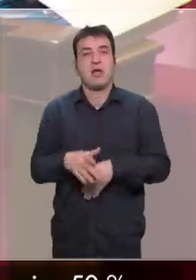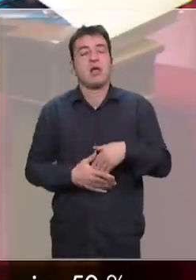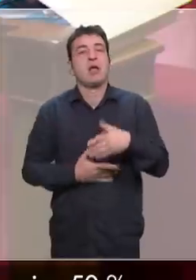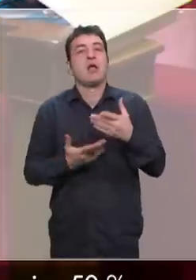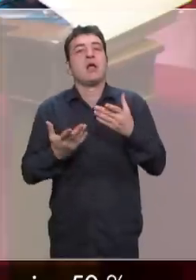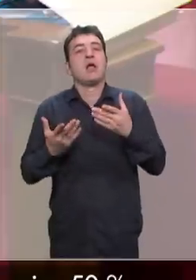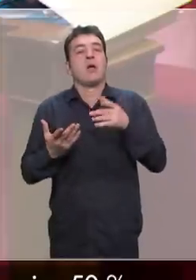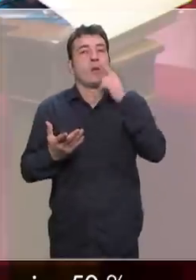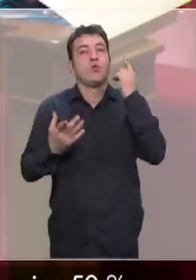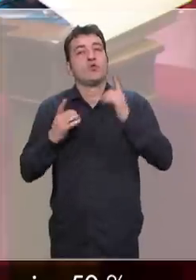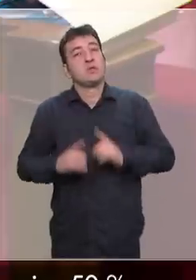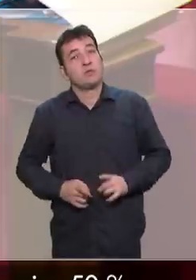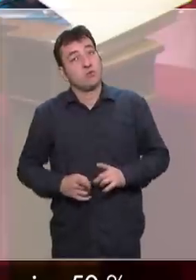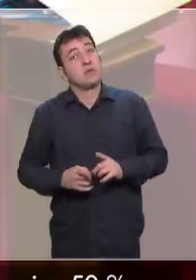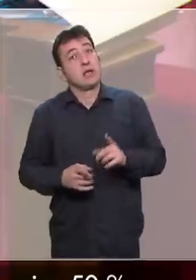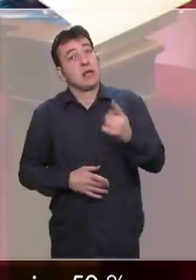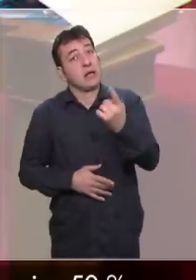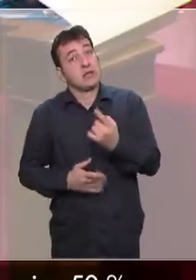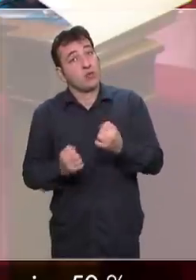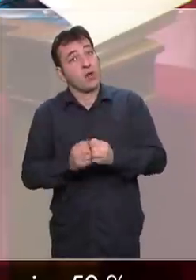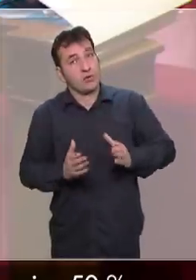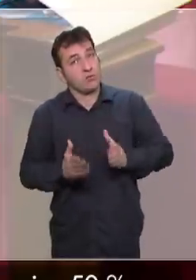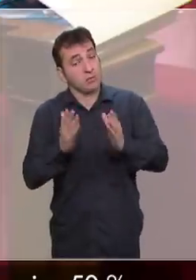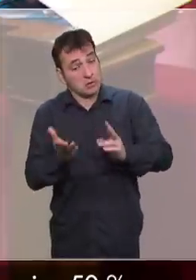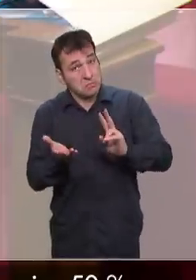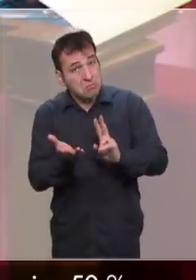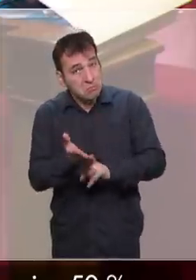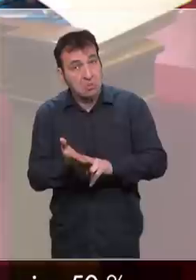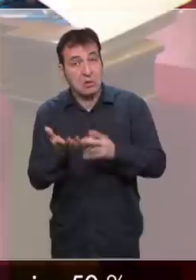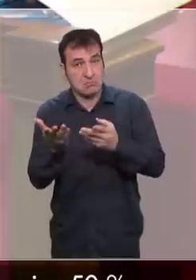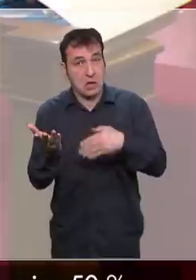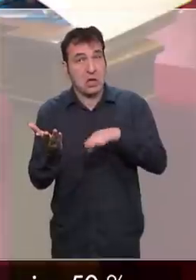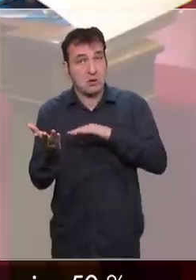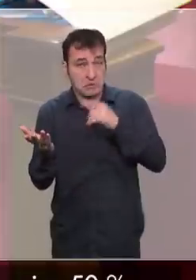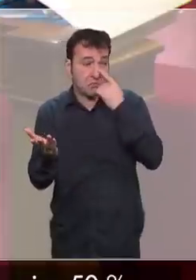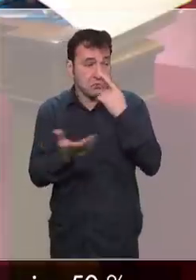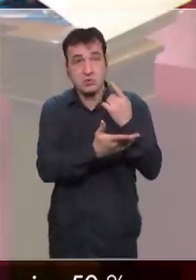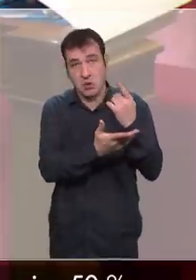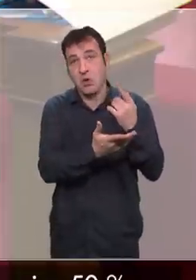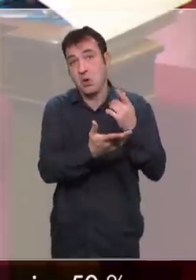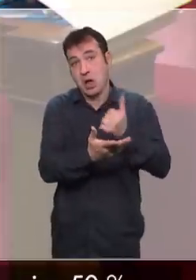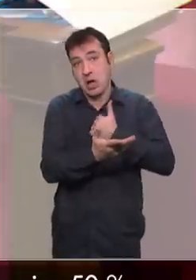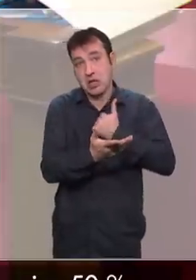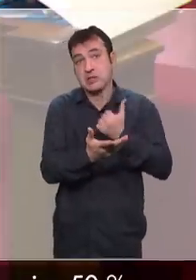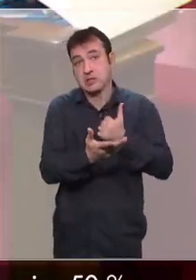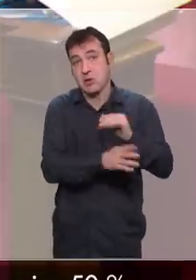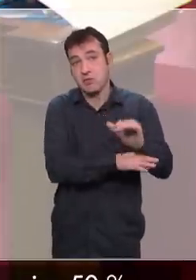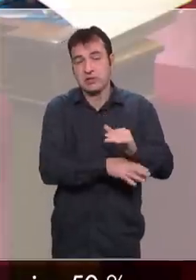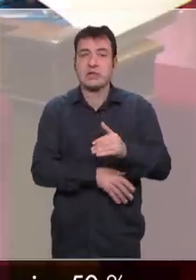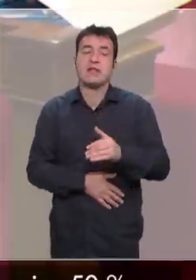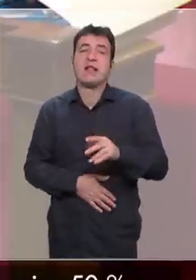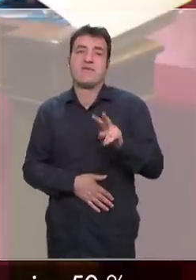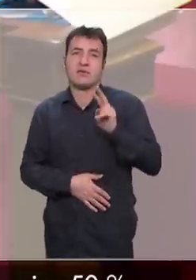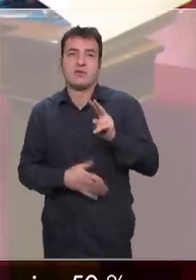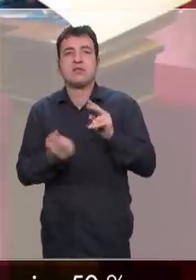un vrai engagement et un sens des responsabilités à l'endroit des artisans. Je veux vous dire que vendredi encore, j'étais avec les boulangers. Demain, je